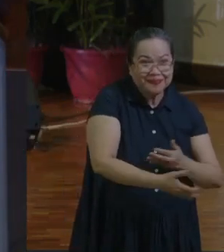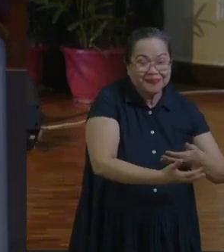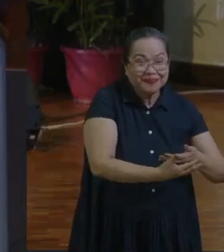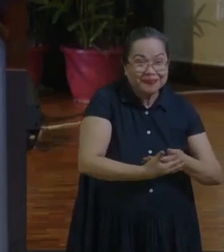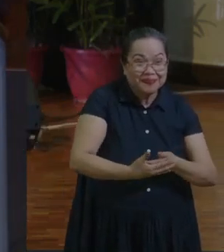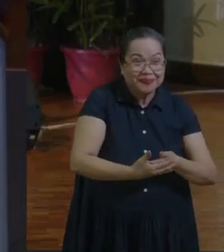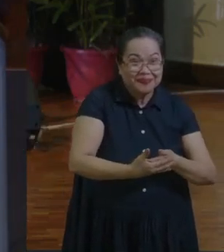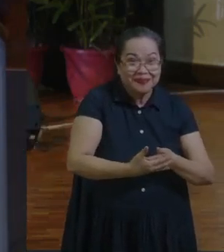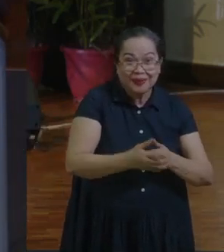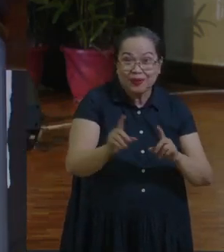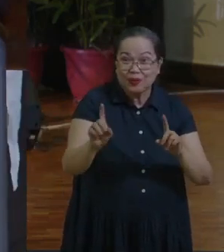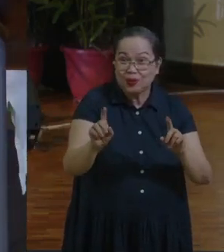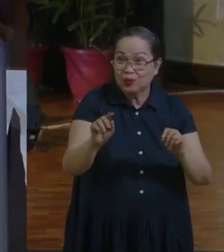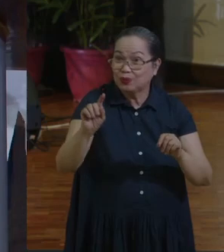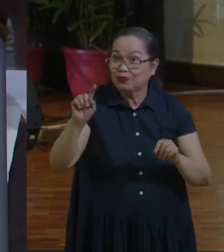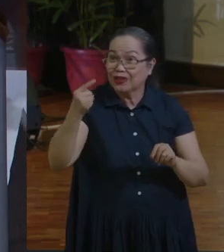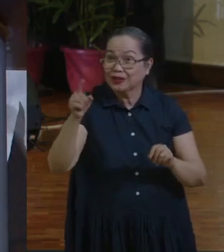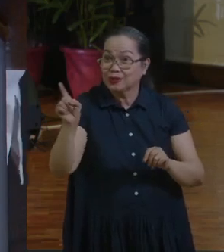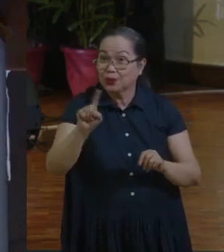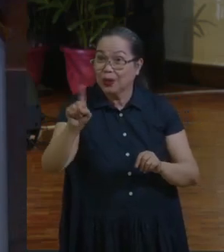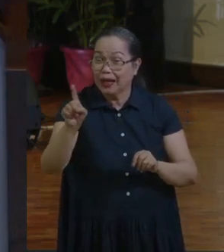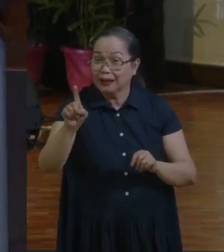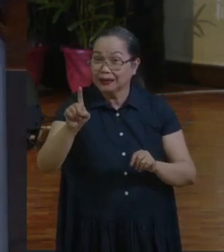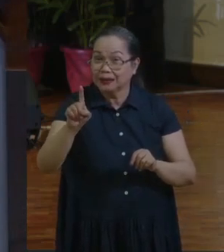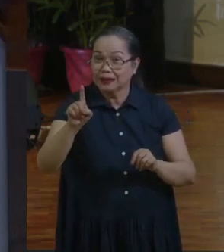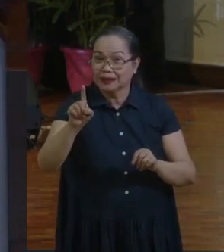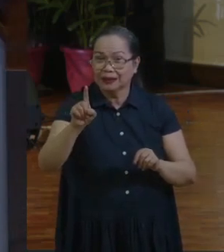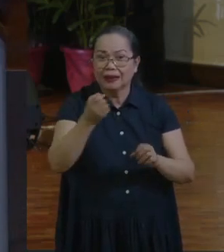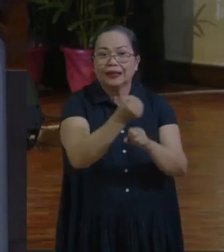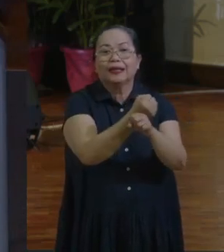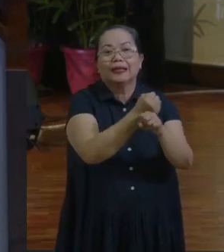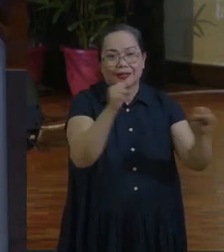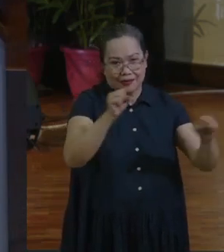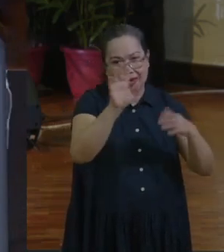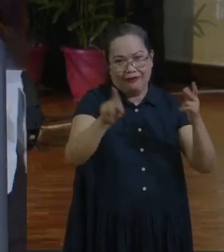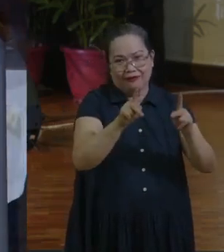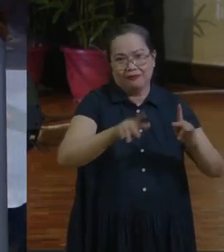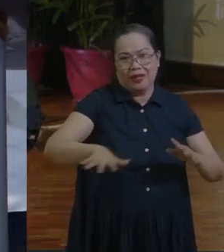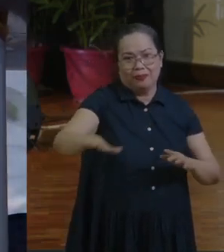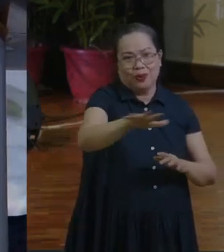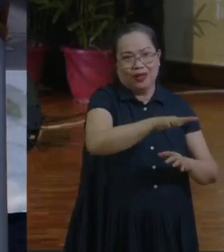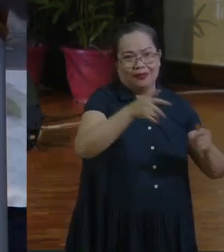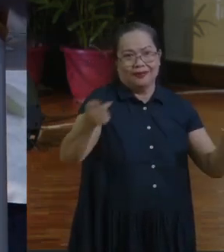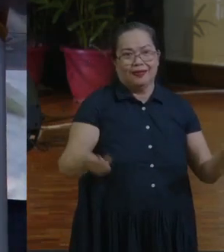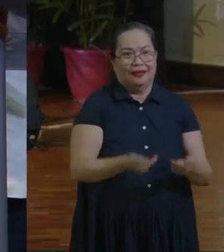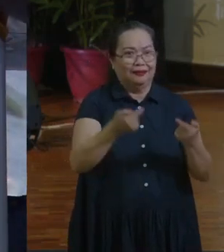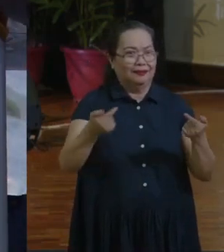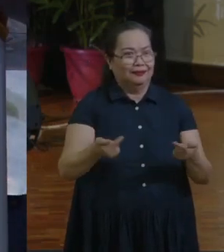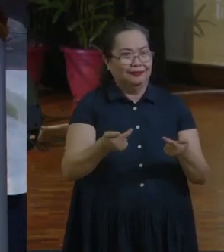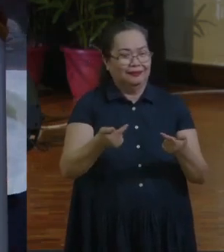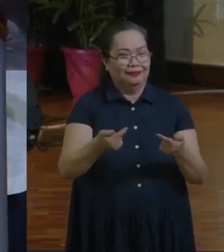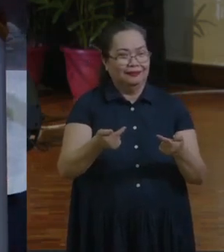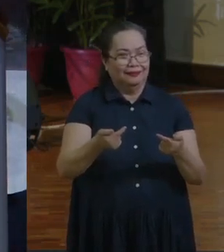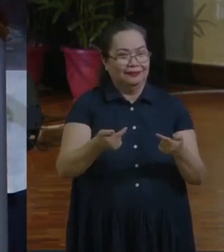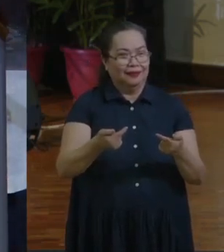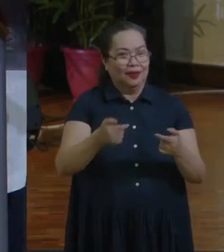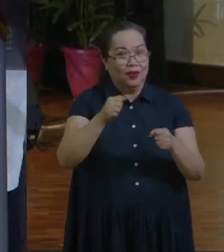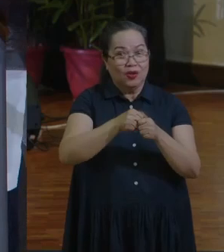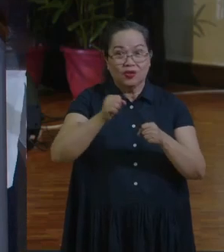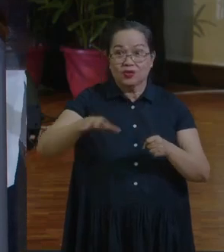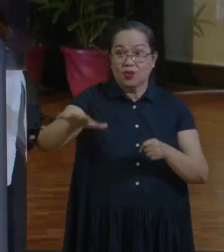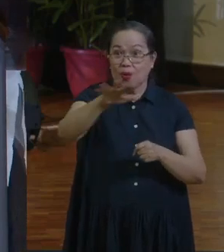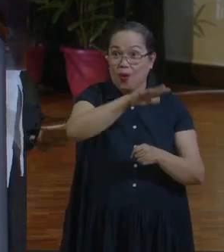kanyang munang ginawa ay ang pagtubos ng lahat ng makasalanan. Upang ang lahat